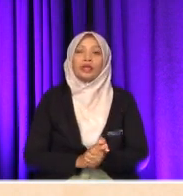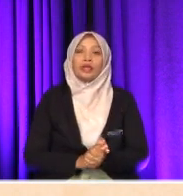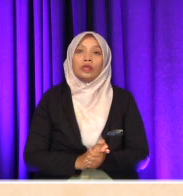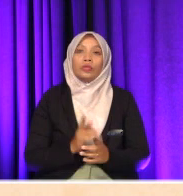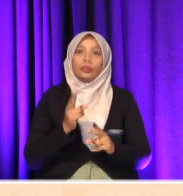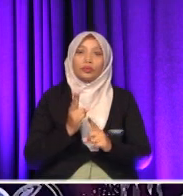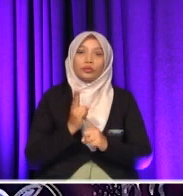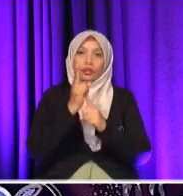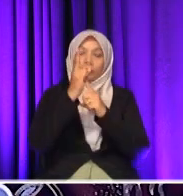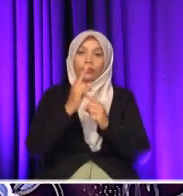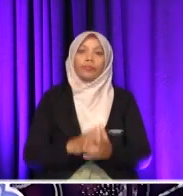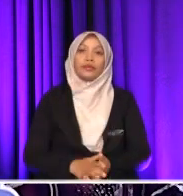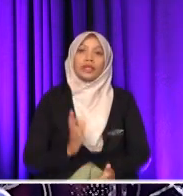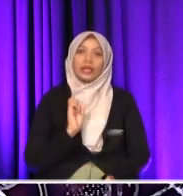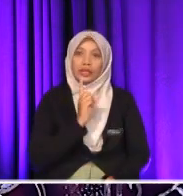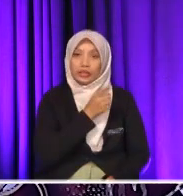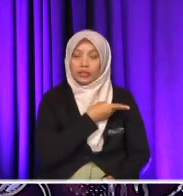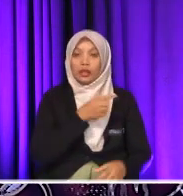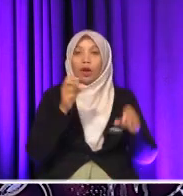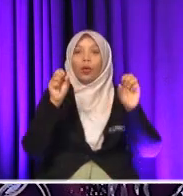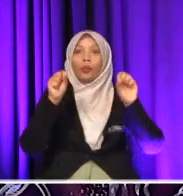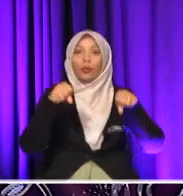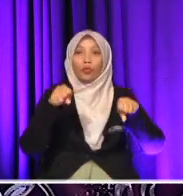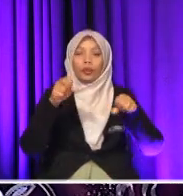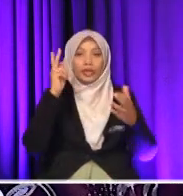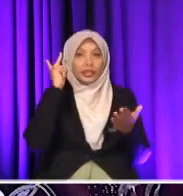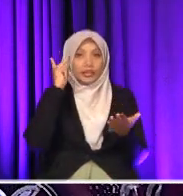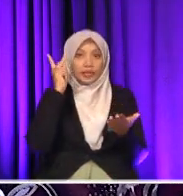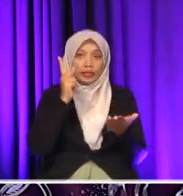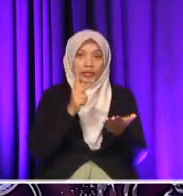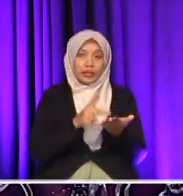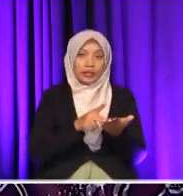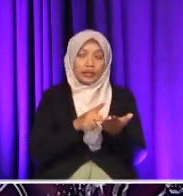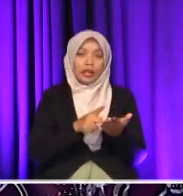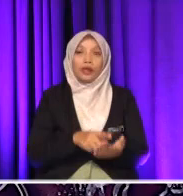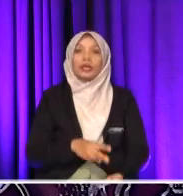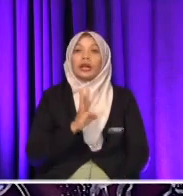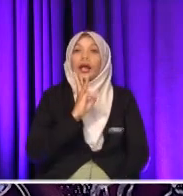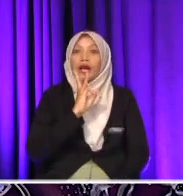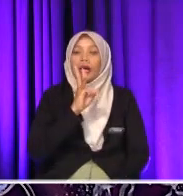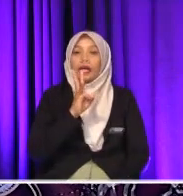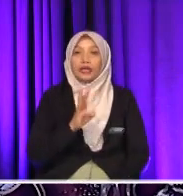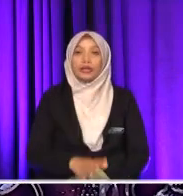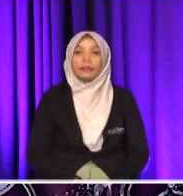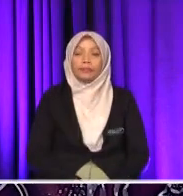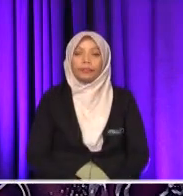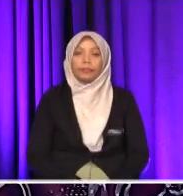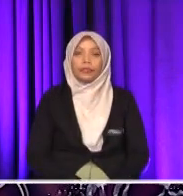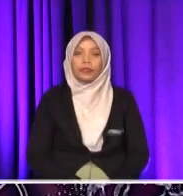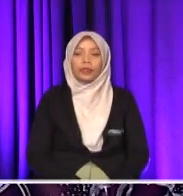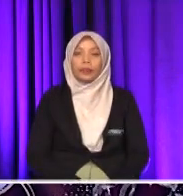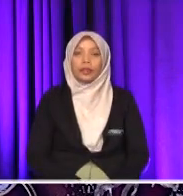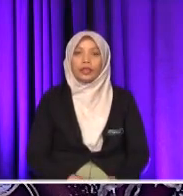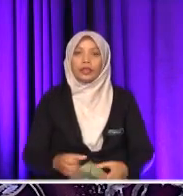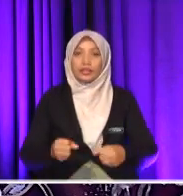ini juga kita boleh kenali dia sebagai bakalan Air langsung ke sistem yang